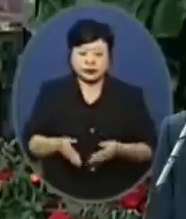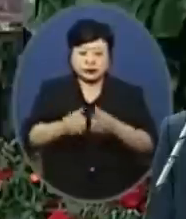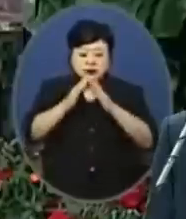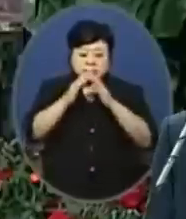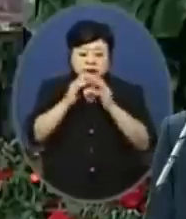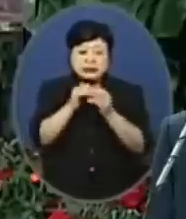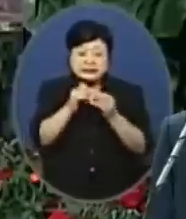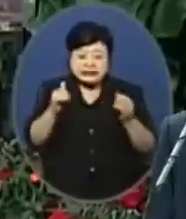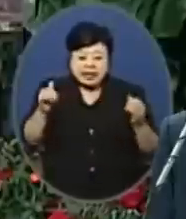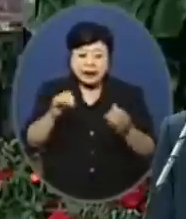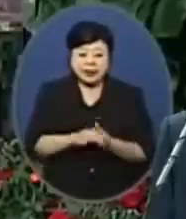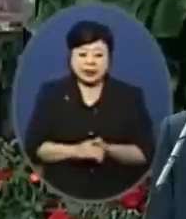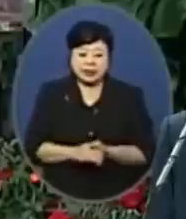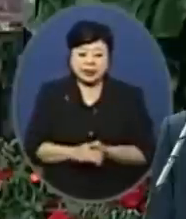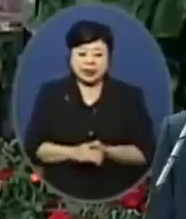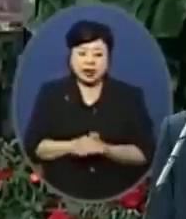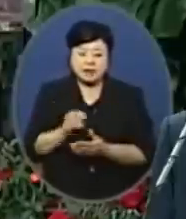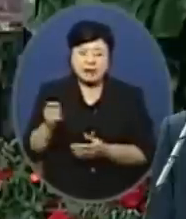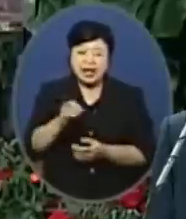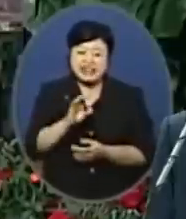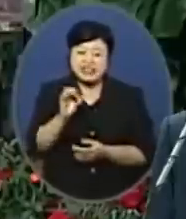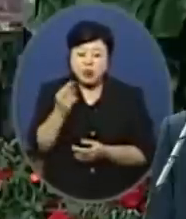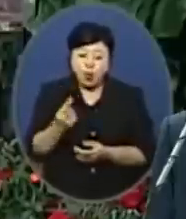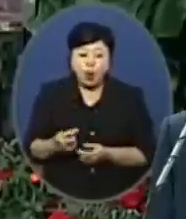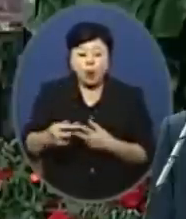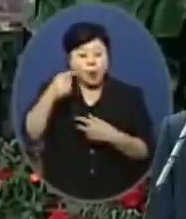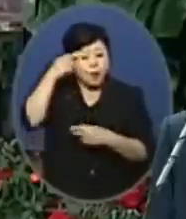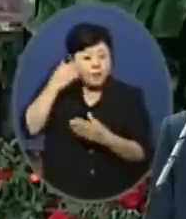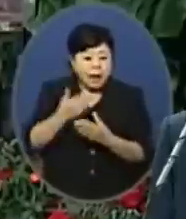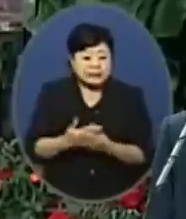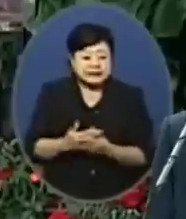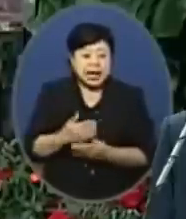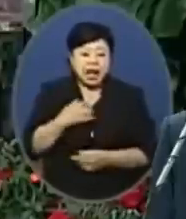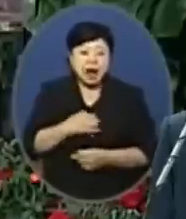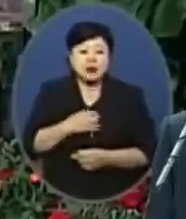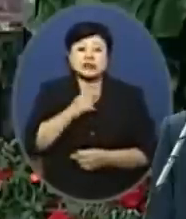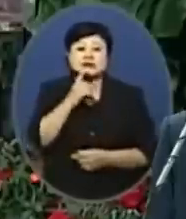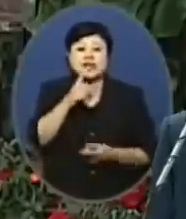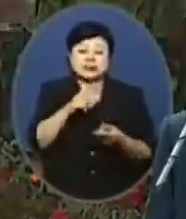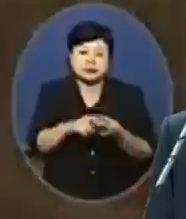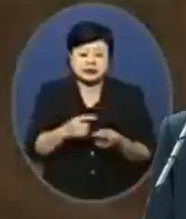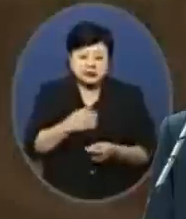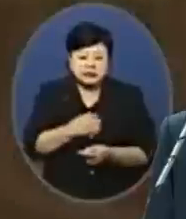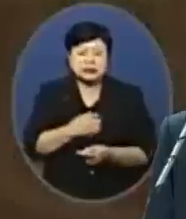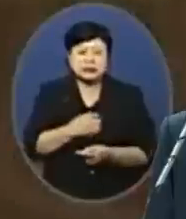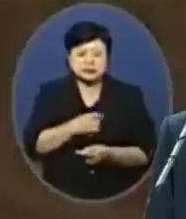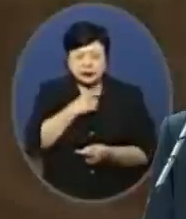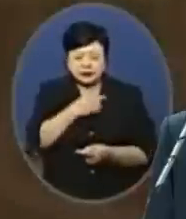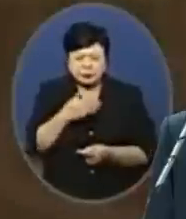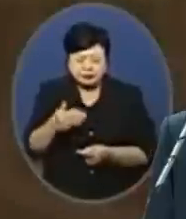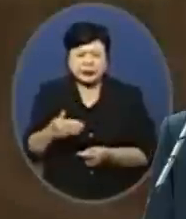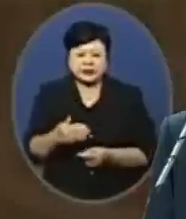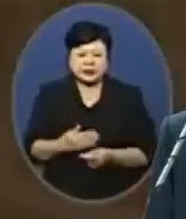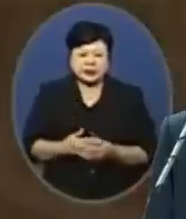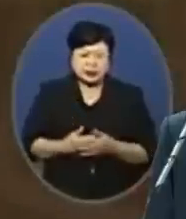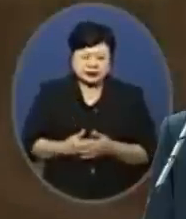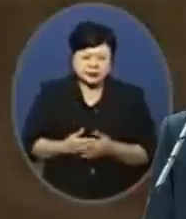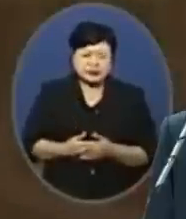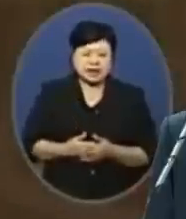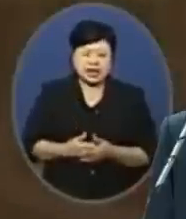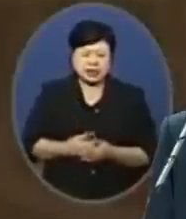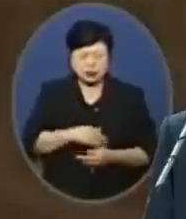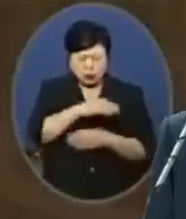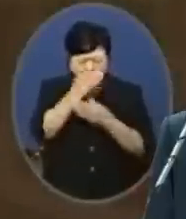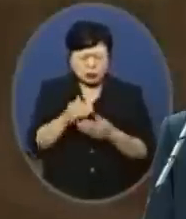창설자인 메이오 박사는 근심에 대해 이렇게 말합니다. 근심은 혈액순환과 심장 및 신경계